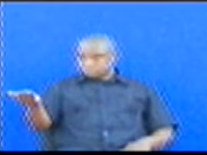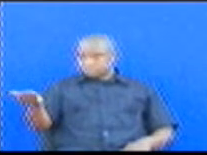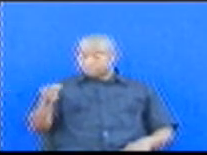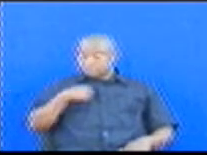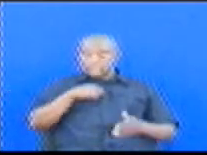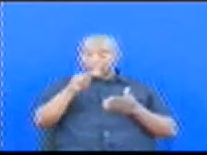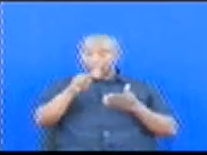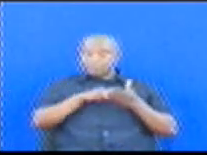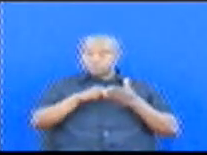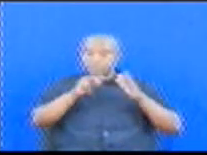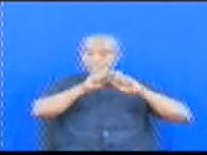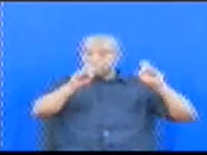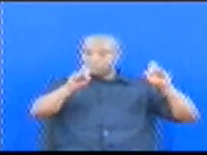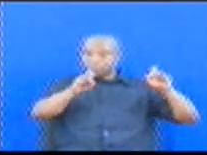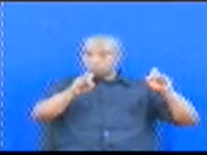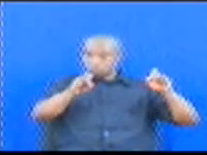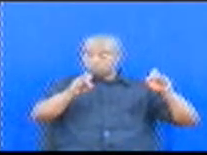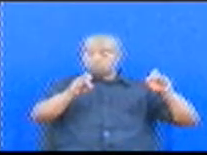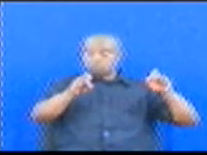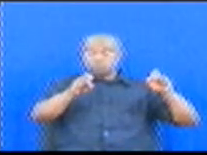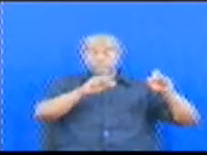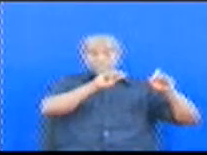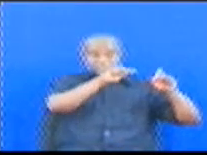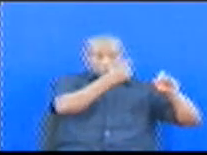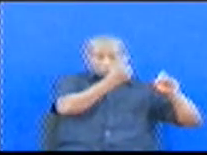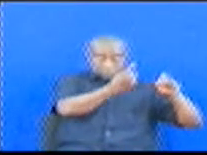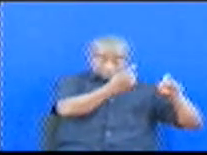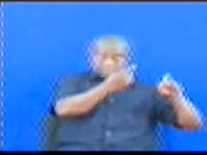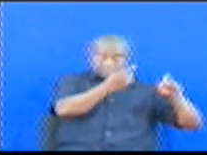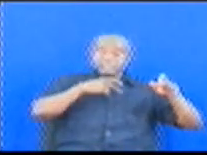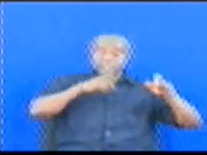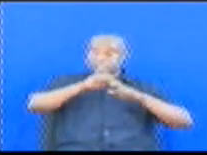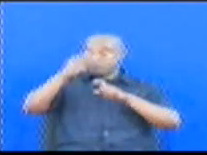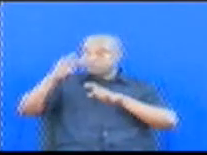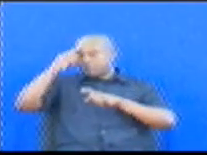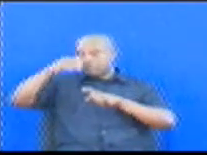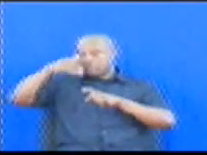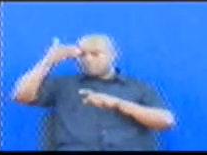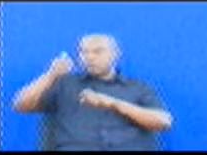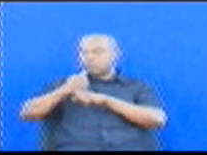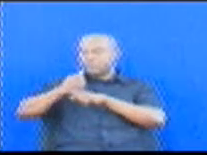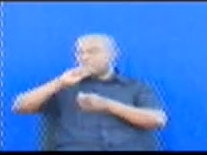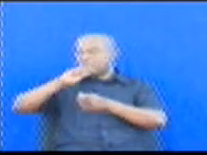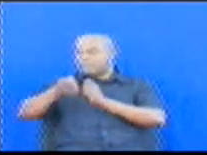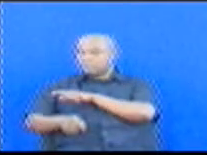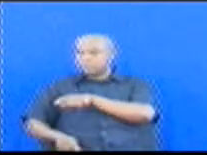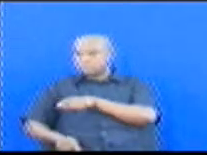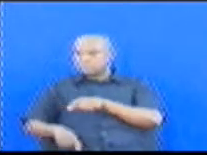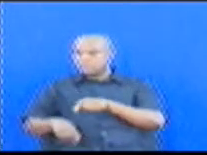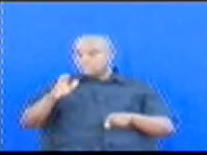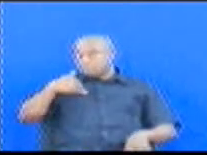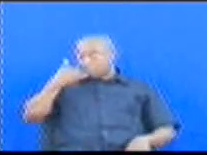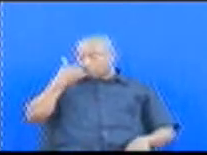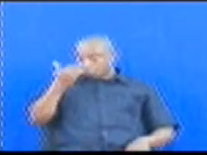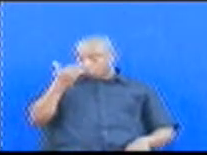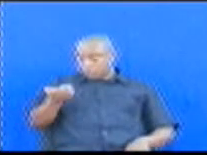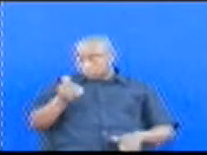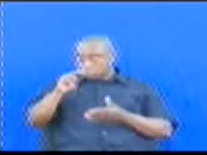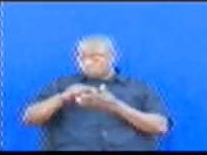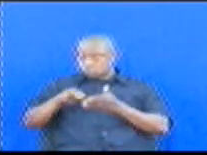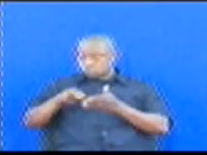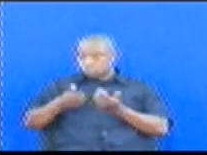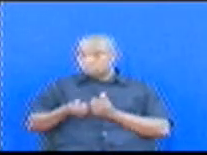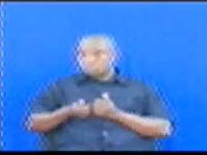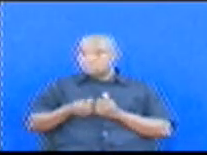kifungu namna ambavyo kitasomeka baada ya marekebisho. Baada ya we mwenyewe kusoma na kujisikiliza,